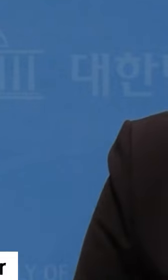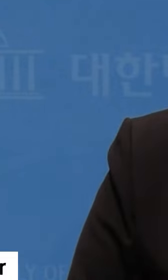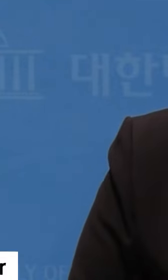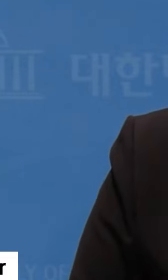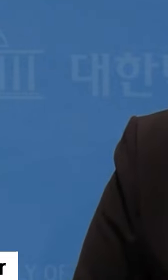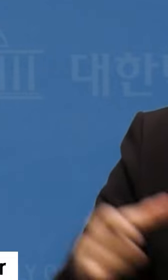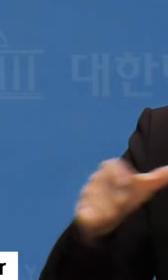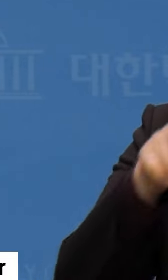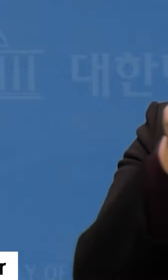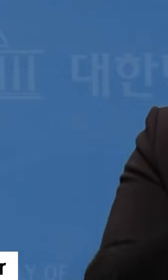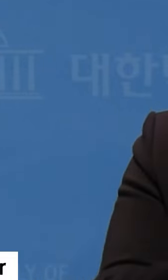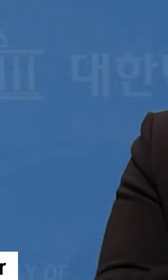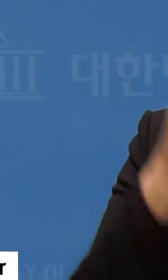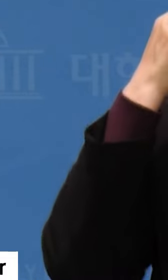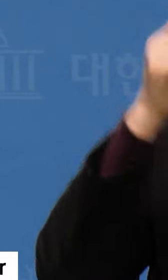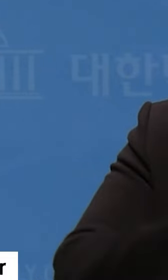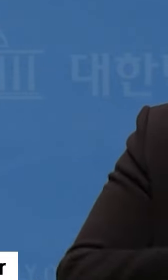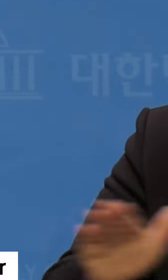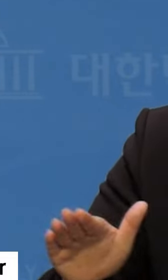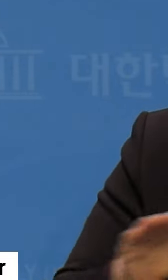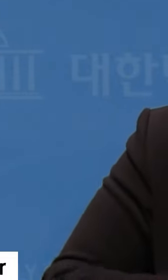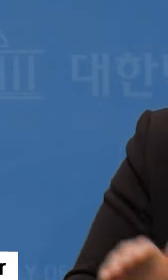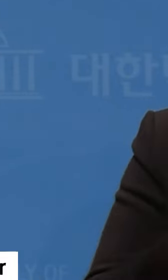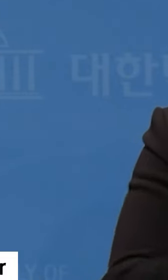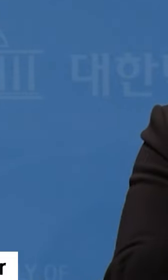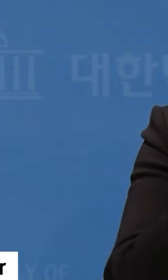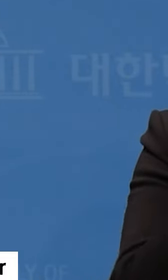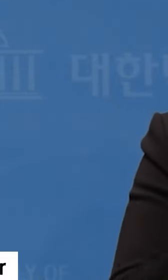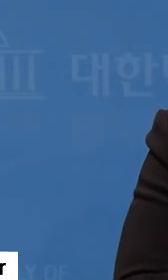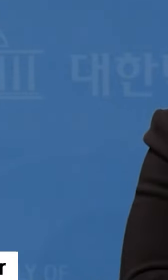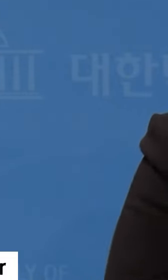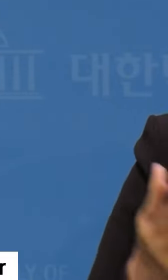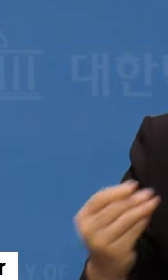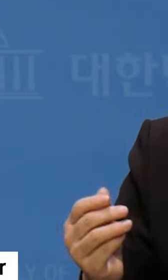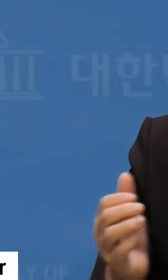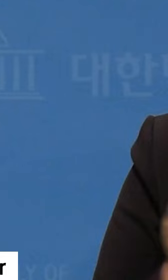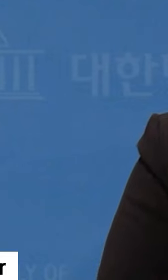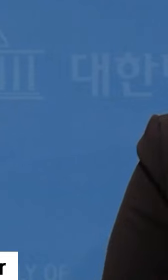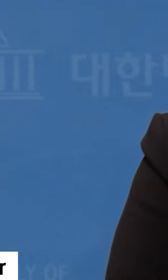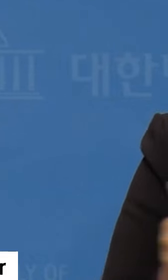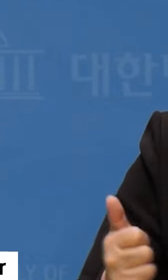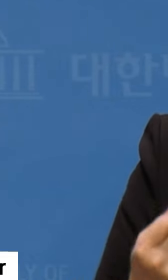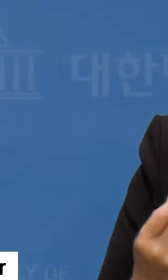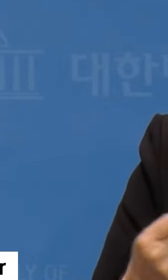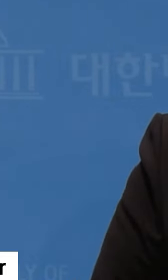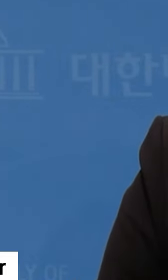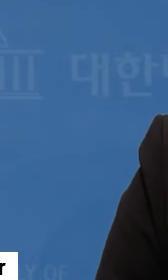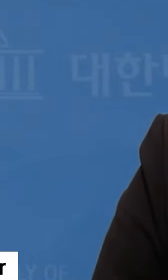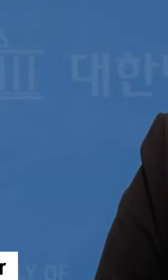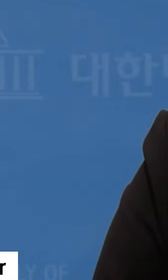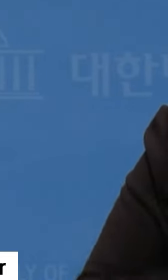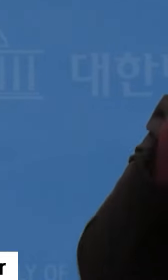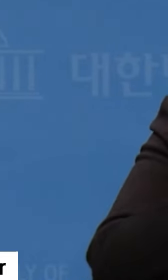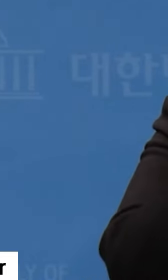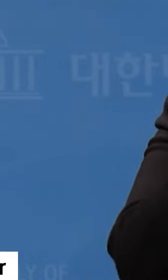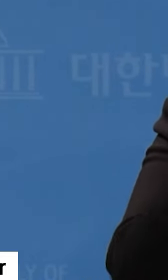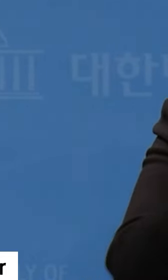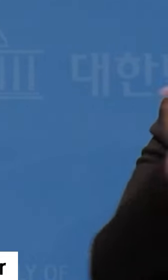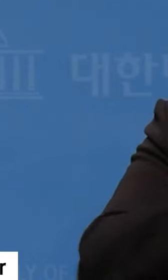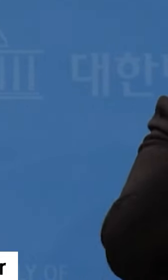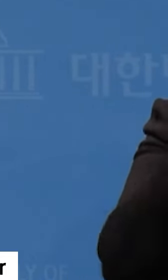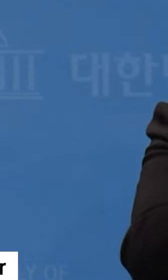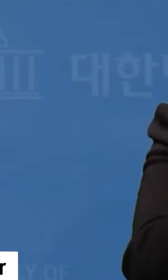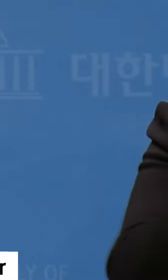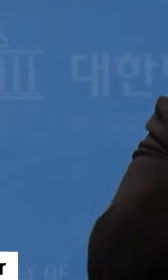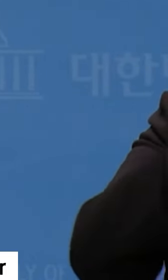지역 현안을 속 시원하게 해결할 수 있는 준비된 일꾼입니다. 동탄 신도시 인구